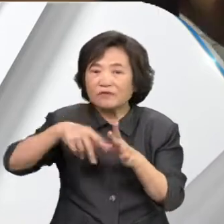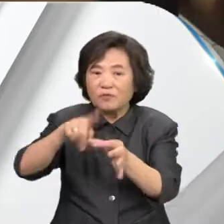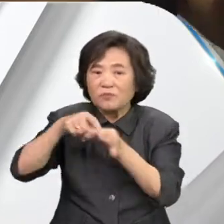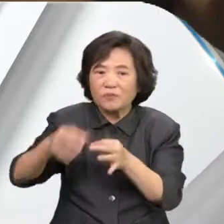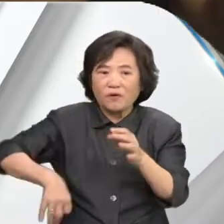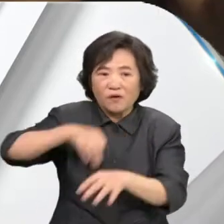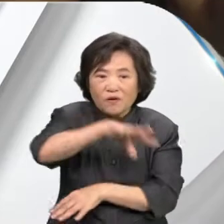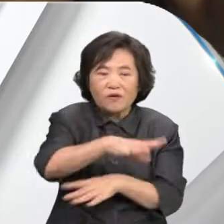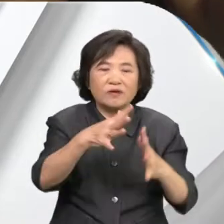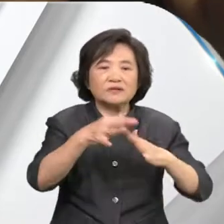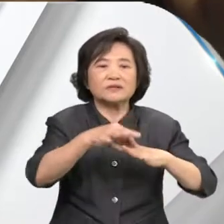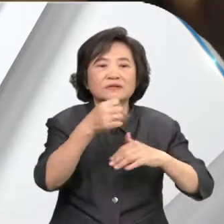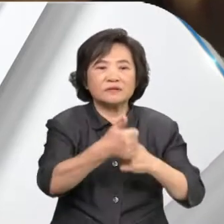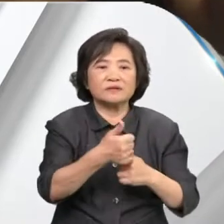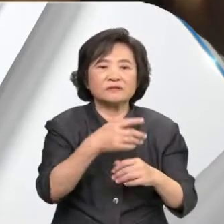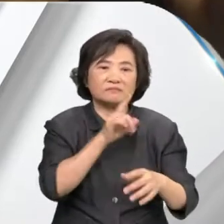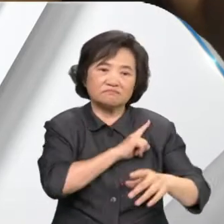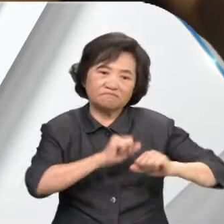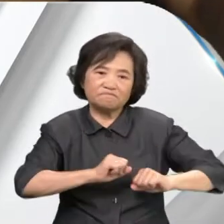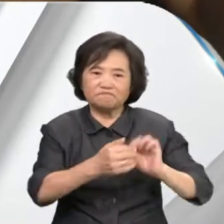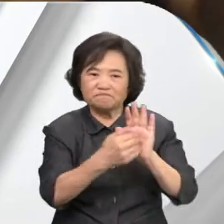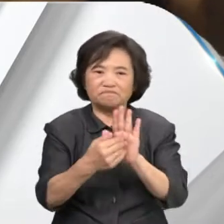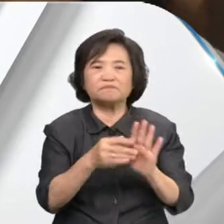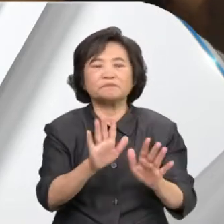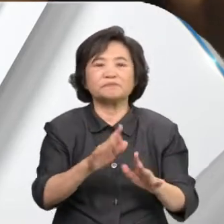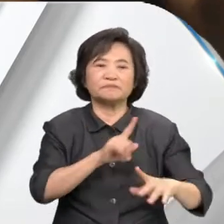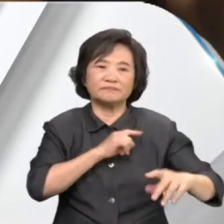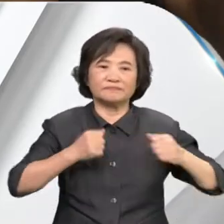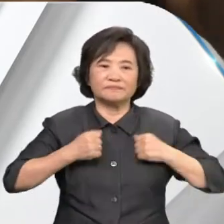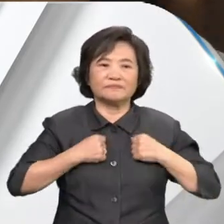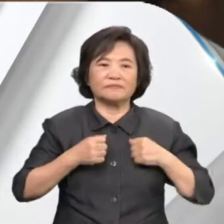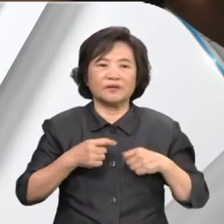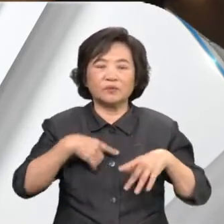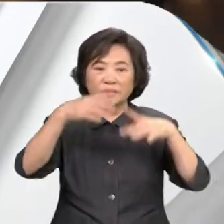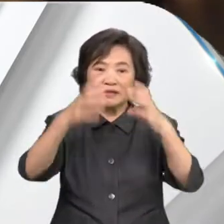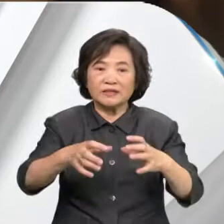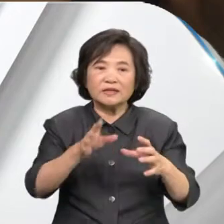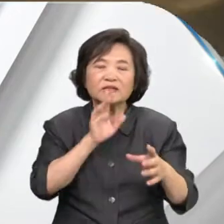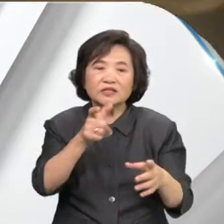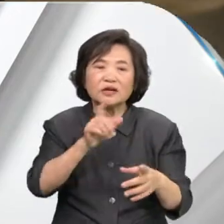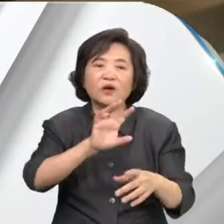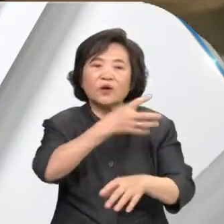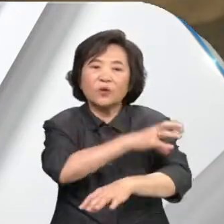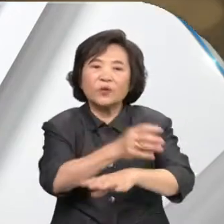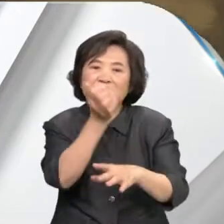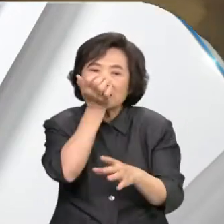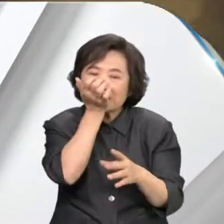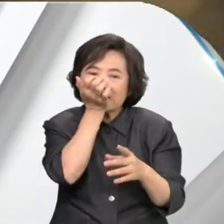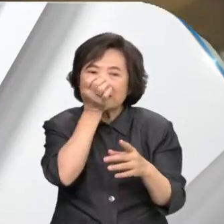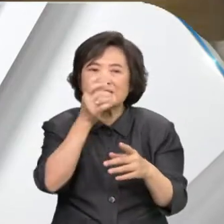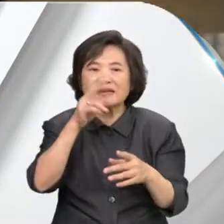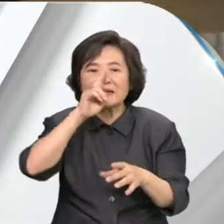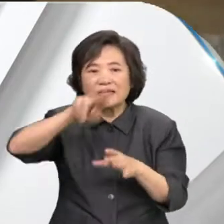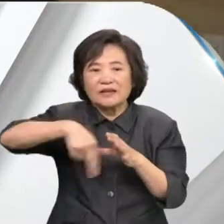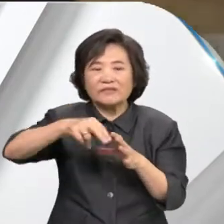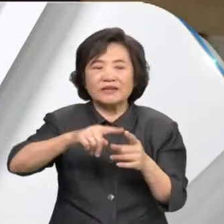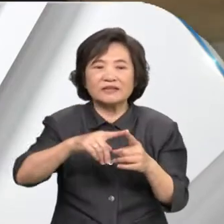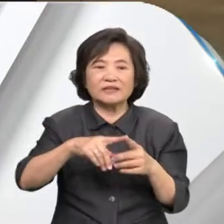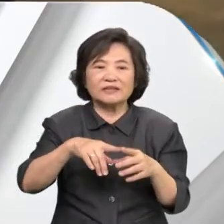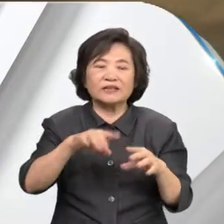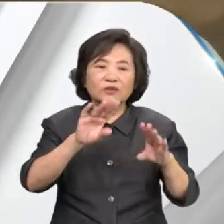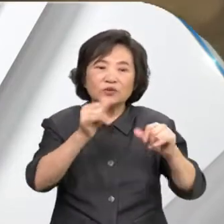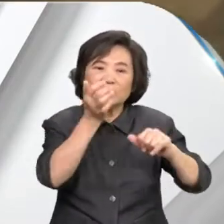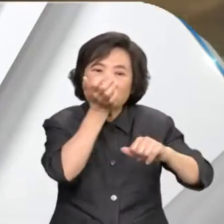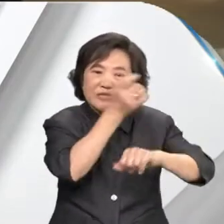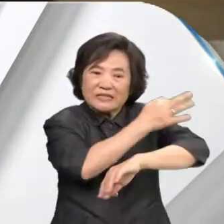选拿来做总督嘅自主风采基金， 创了一个滚石咖啡的品牌，从土石流跟滚石